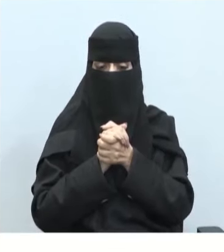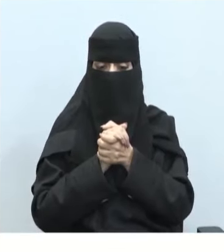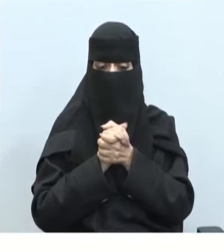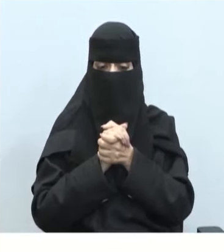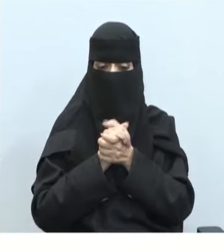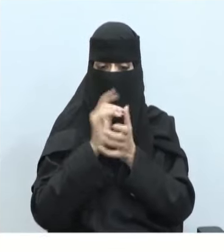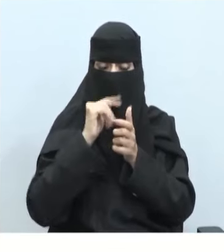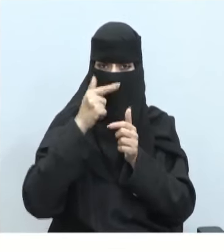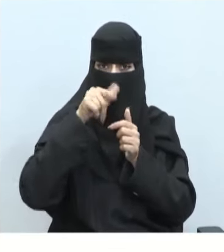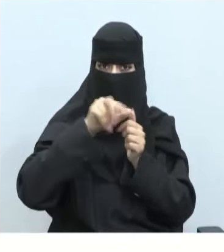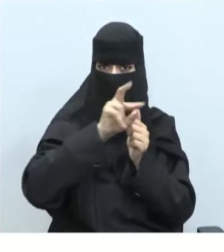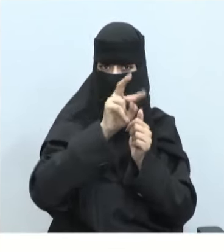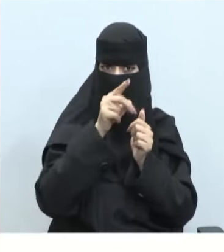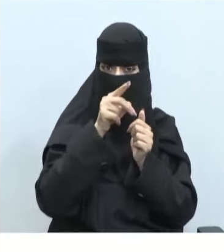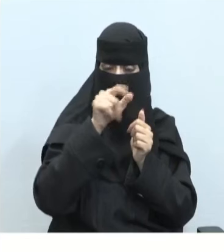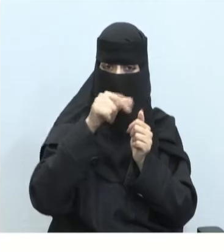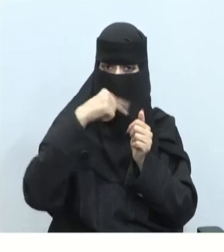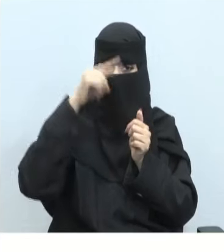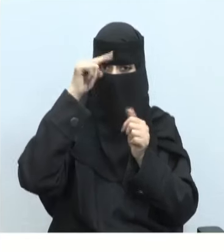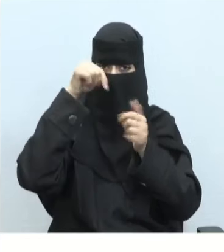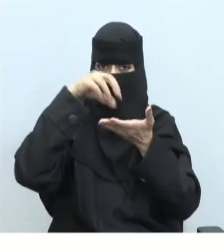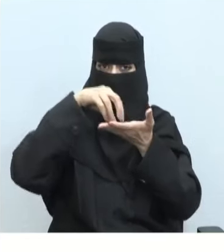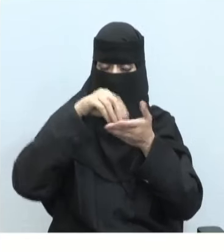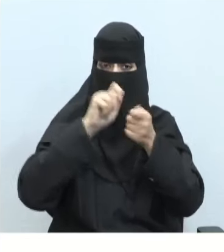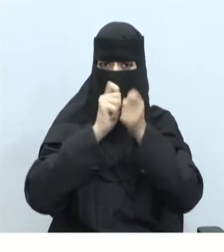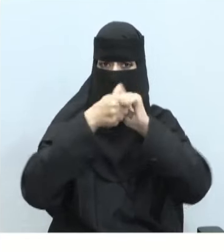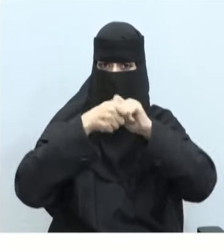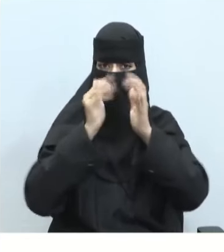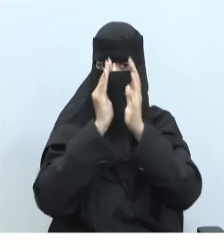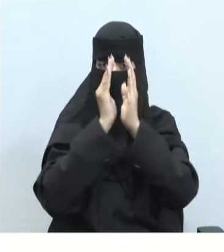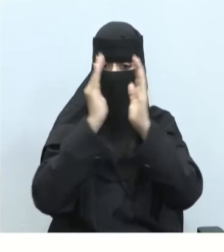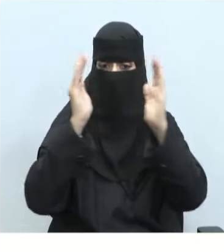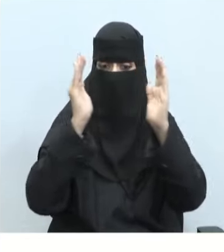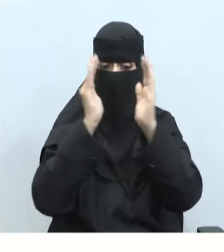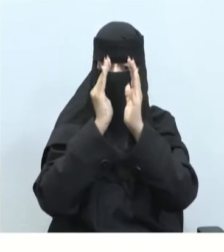الجدول ننقر مثلا في هذا المكان لتعديل حجم